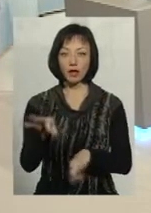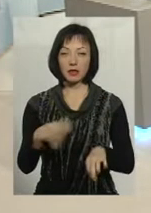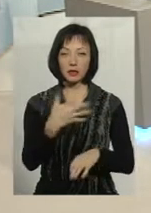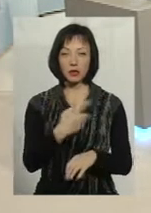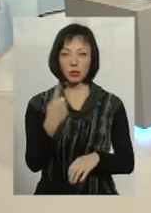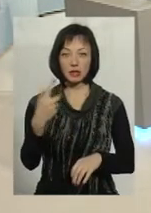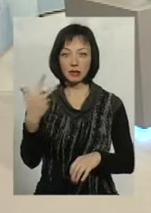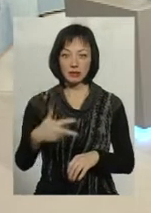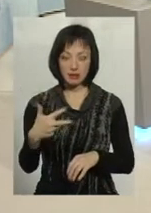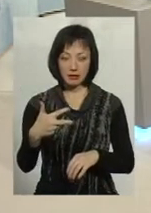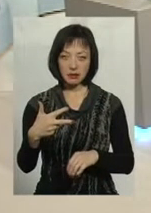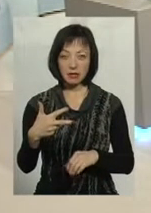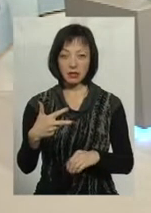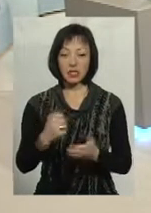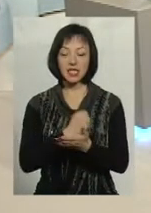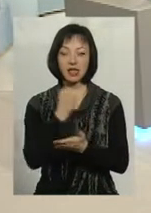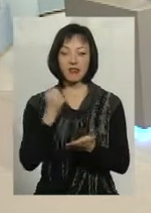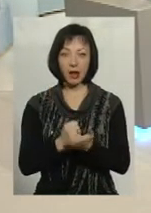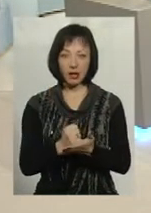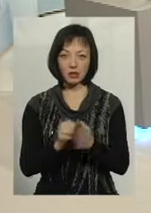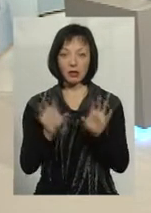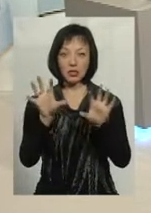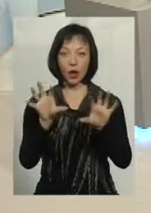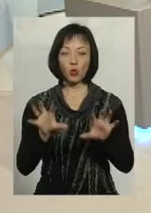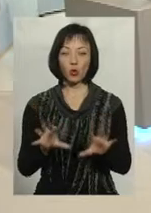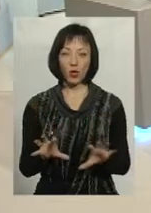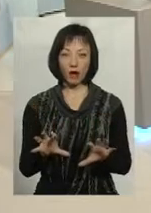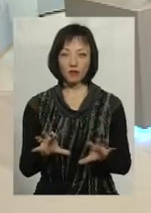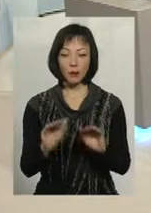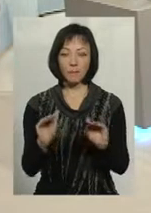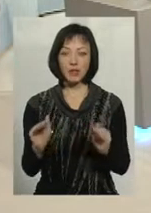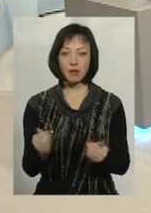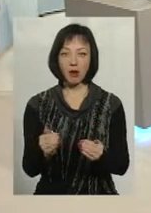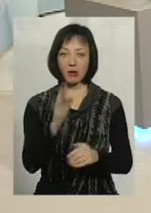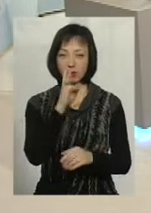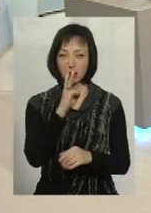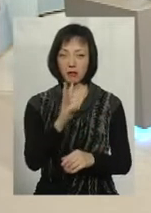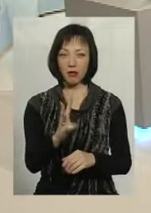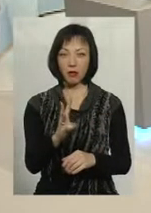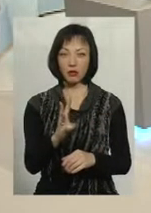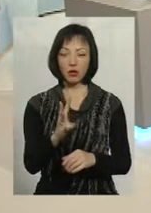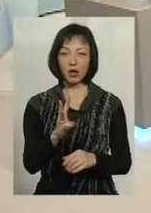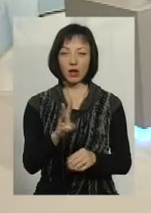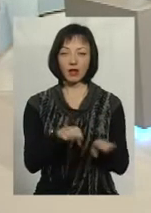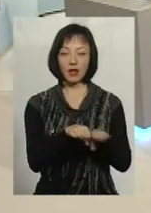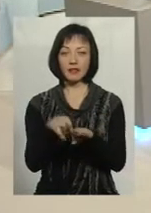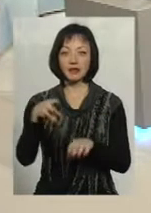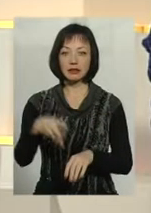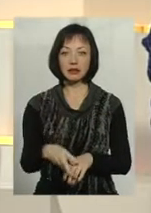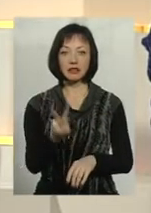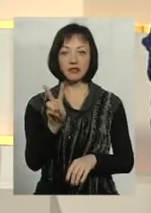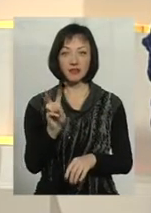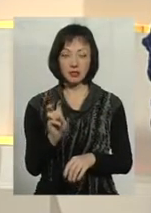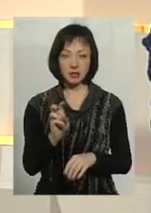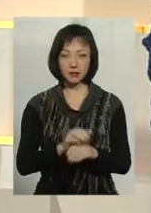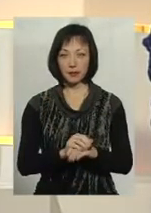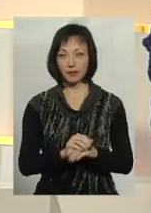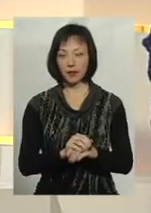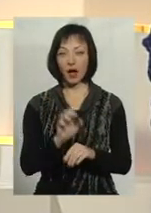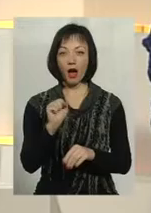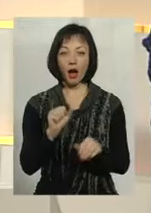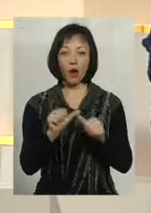розмірів посадових окладів працівників охорони здоров'я. Теж зарплата орієнтовно зросте приблизно десь на 30%, відповідно до збільшення мінімальної